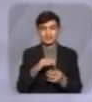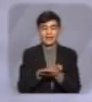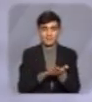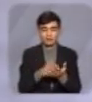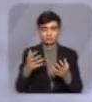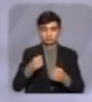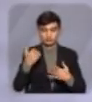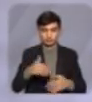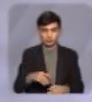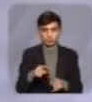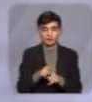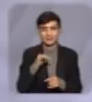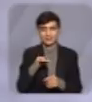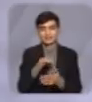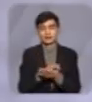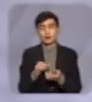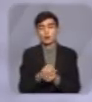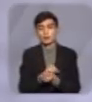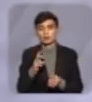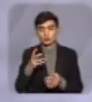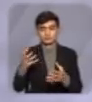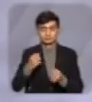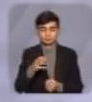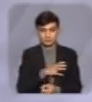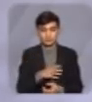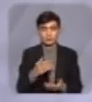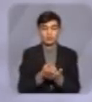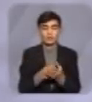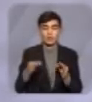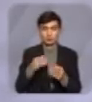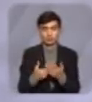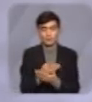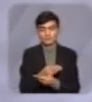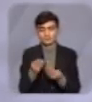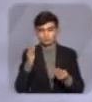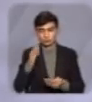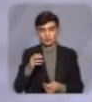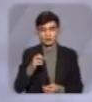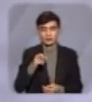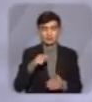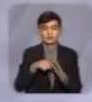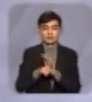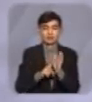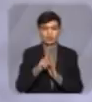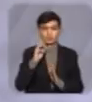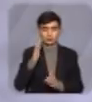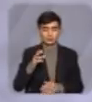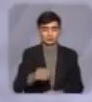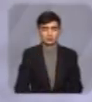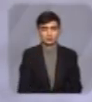мақұлданыпты. Сөздерінше құжаттары қабылданғандарға жаңадан төленетін жәрдемақы ақпан айынан бастап берілетін